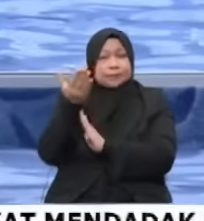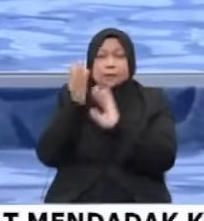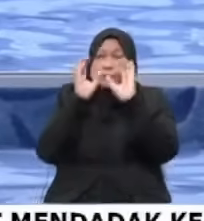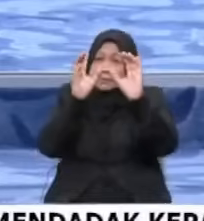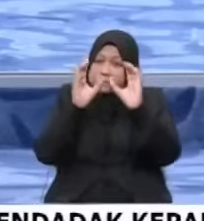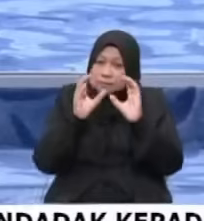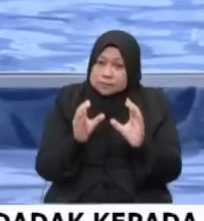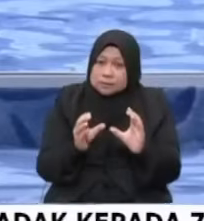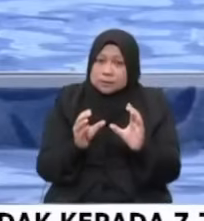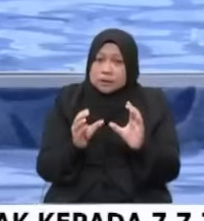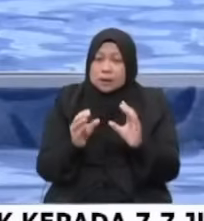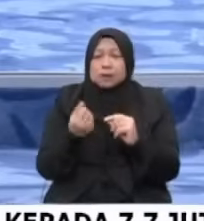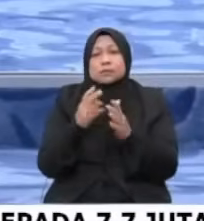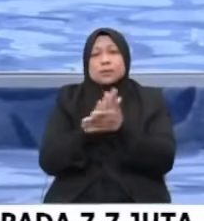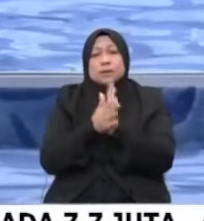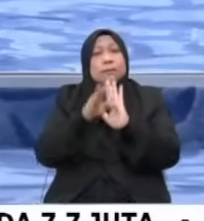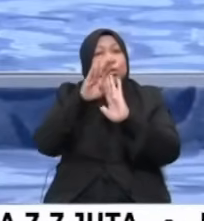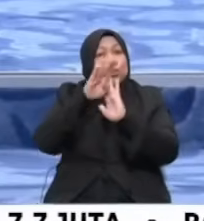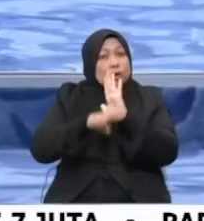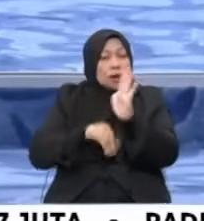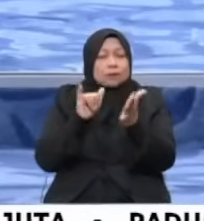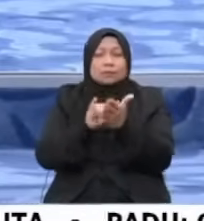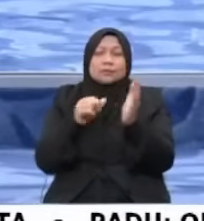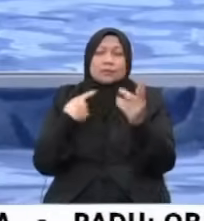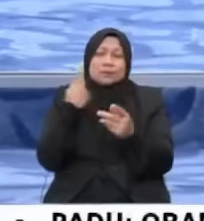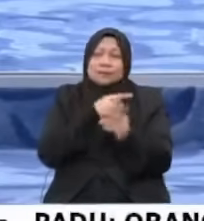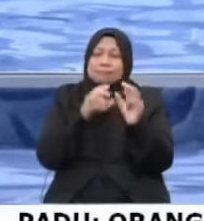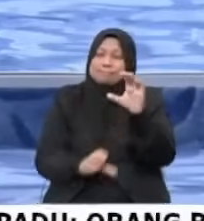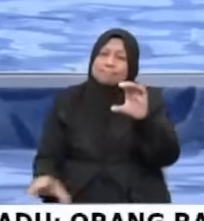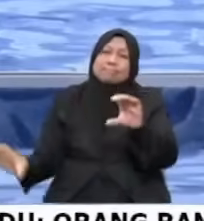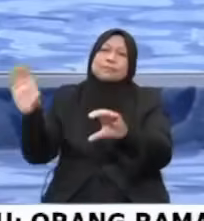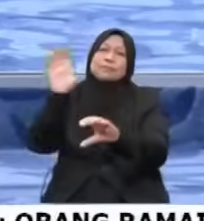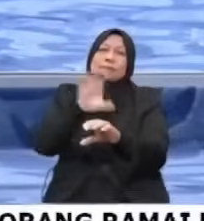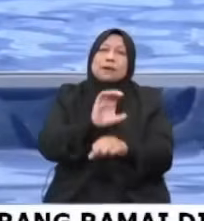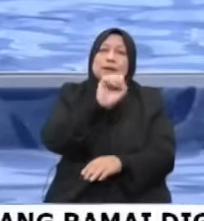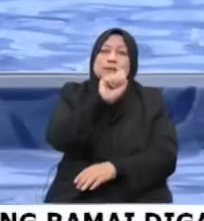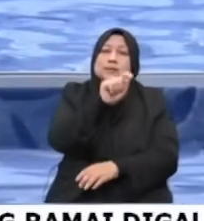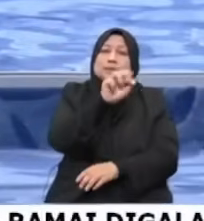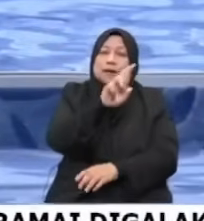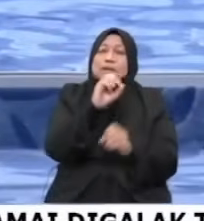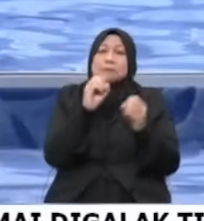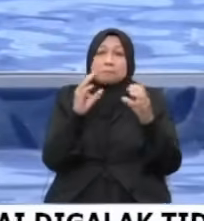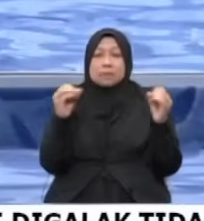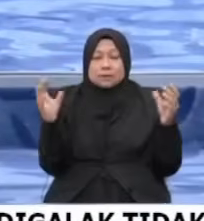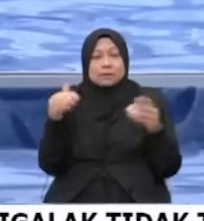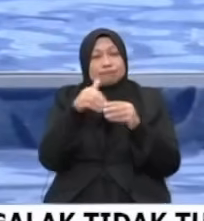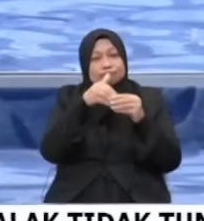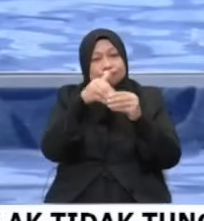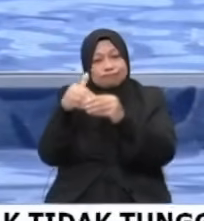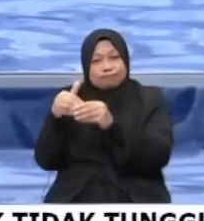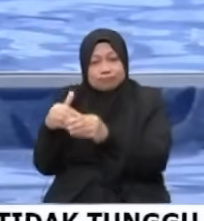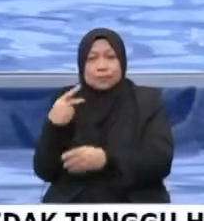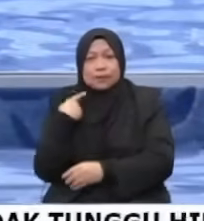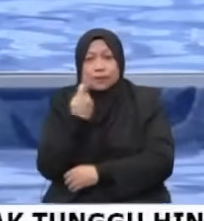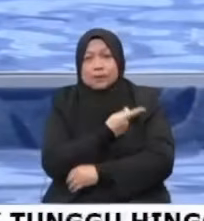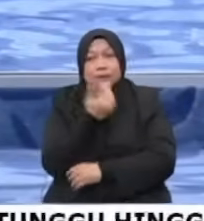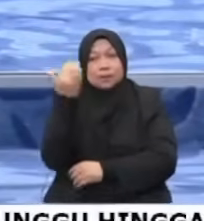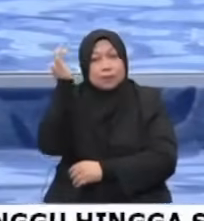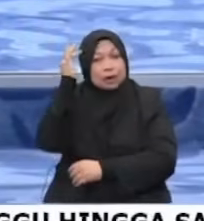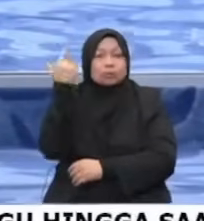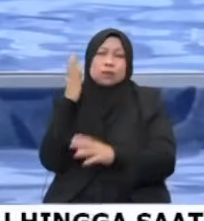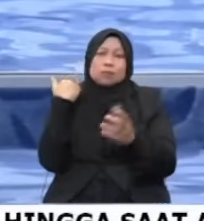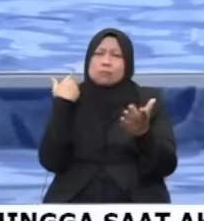cara mengurangkan tekanan itu adalah menambah STR kepada rakyat terbanyak dan sepertia kita tahu dia